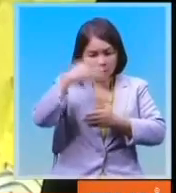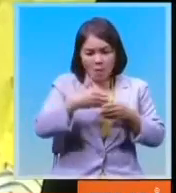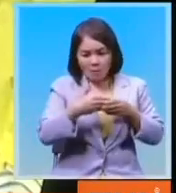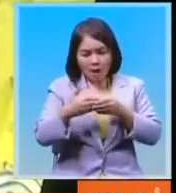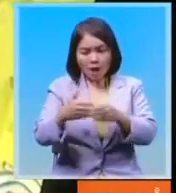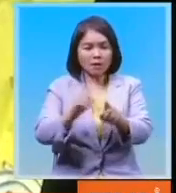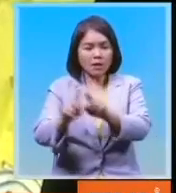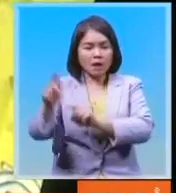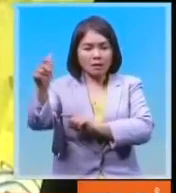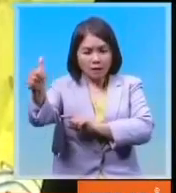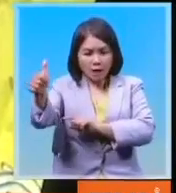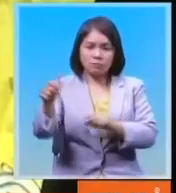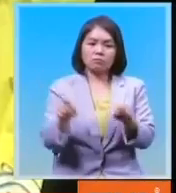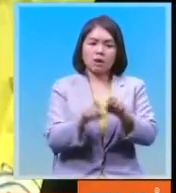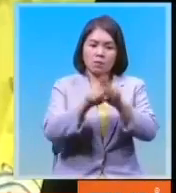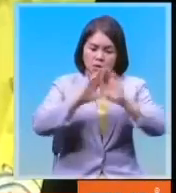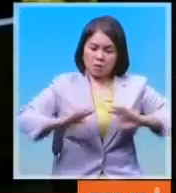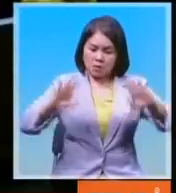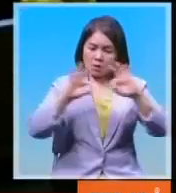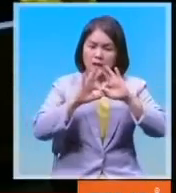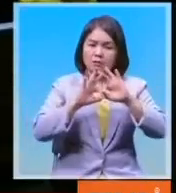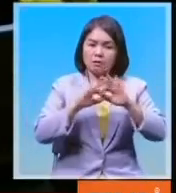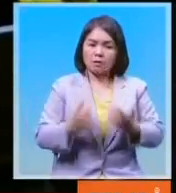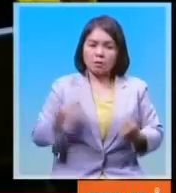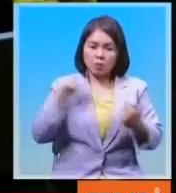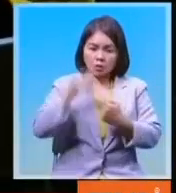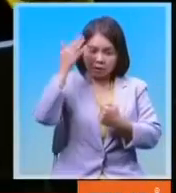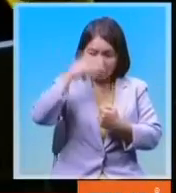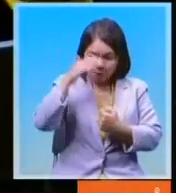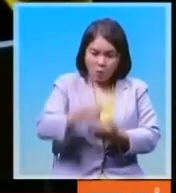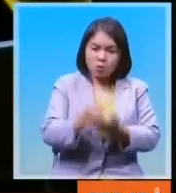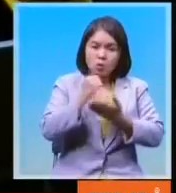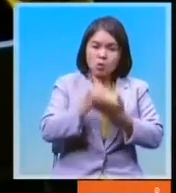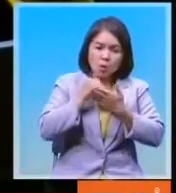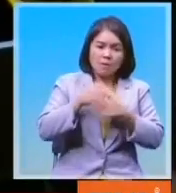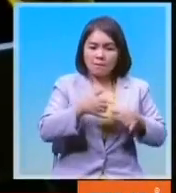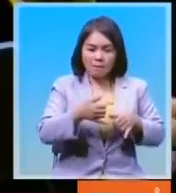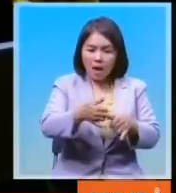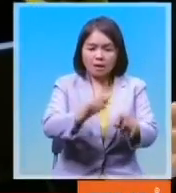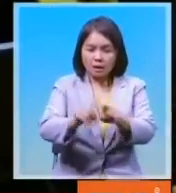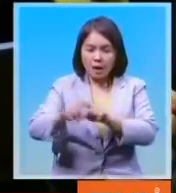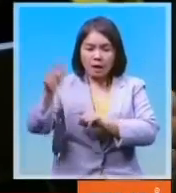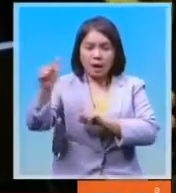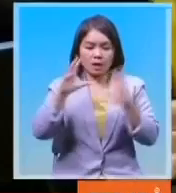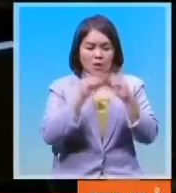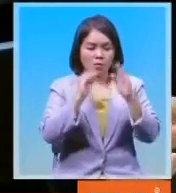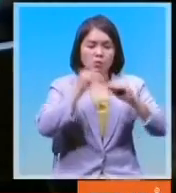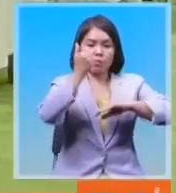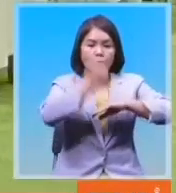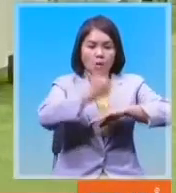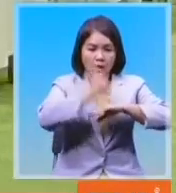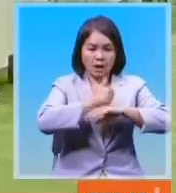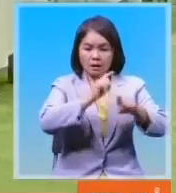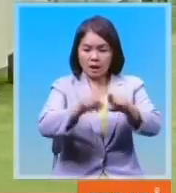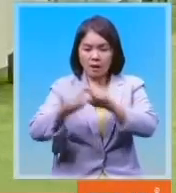ที่ต่างๆได้เพราะว่าเป็นสิ่งจำเป็นและอำนวยความสะดวกให้กับผู้พิการทางสายตาวันนี้มีการประชุมผู้บริหารและหัวหน้าส่วน